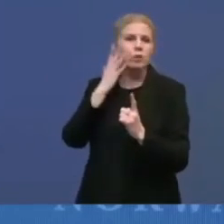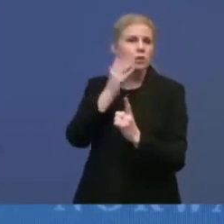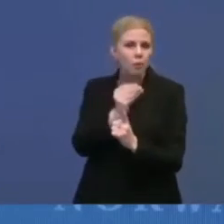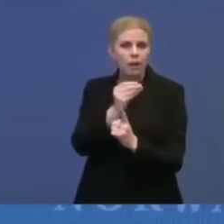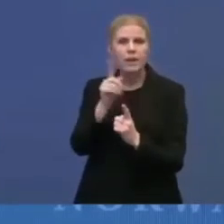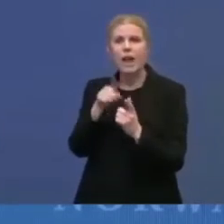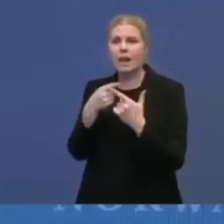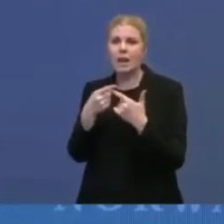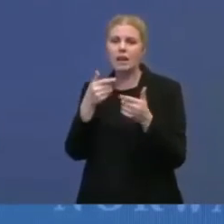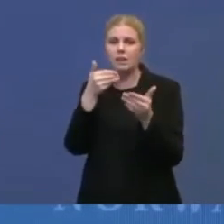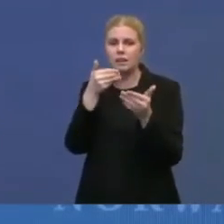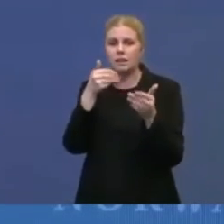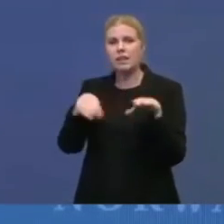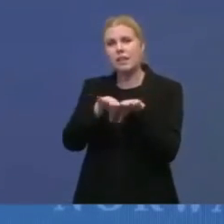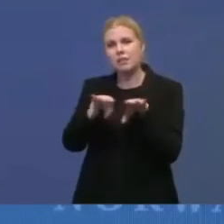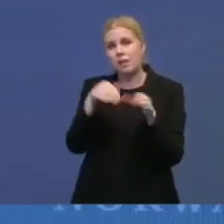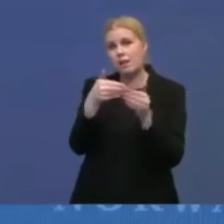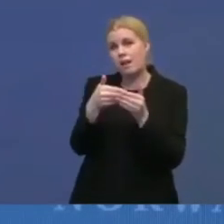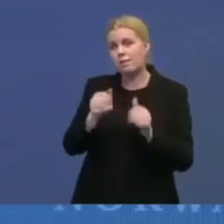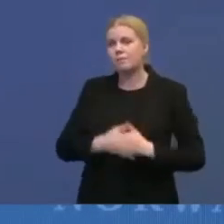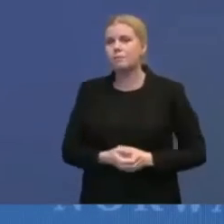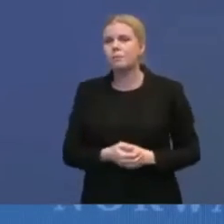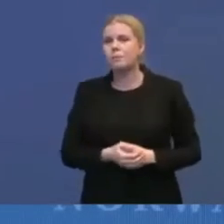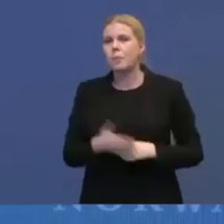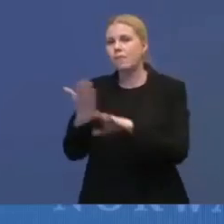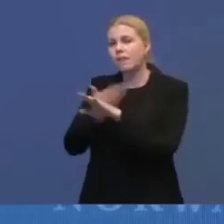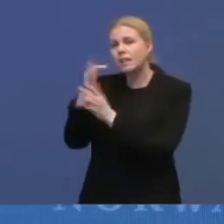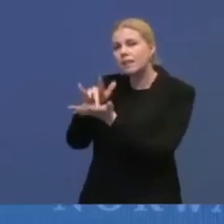taallamida isu gudda waini a isu txir sadan hal mitir.